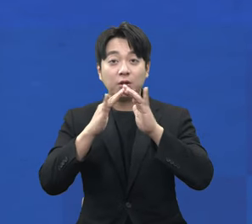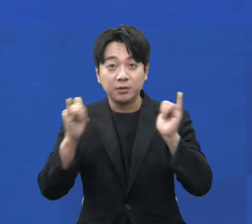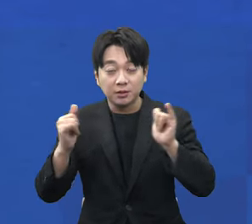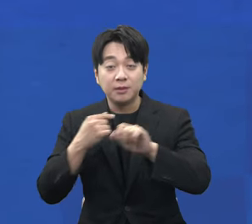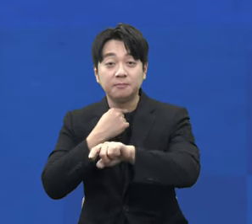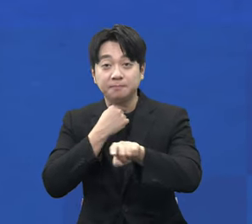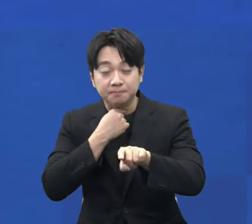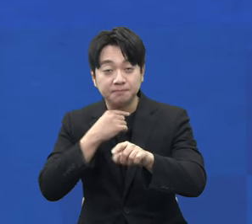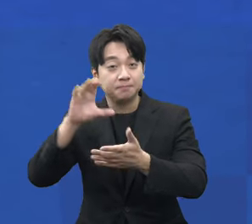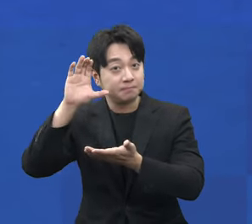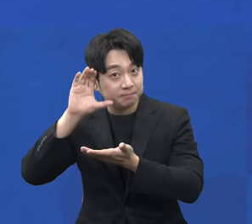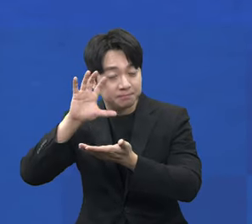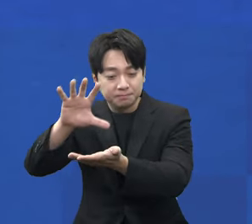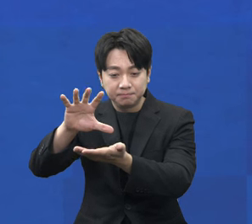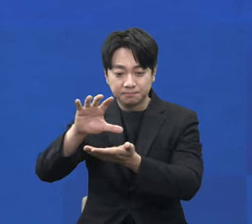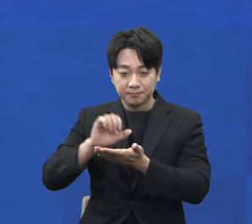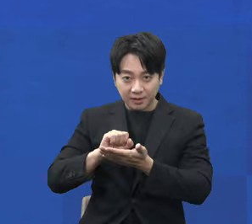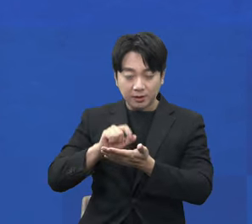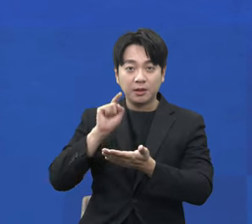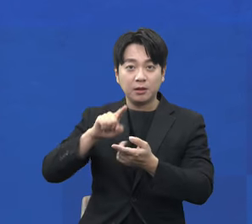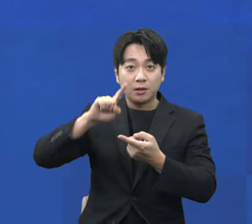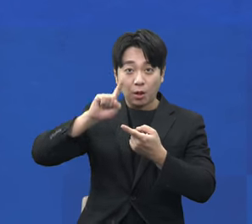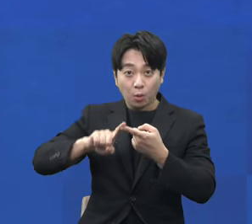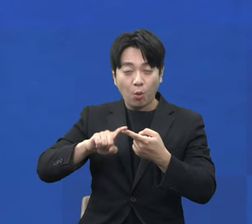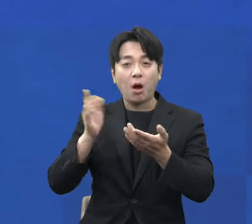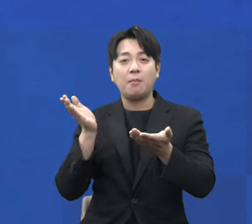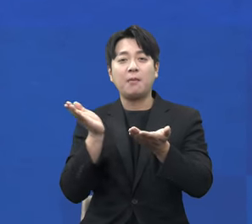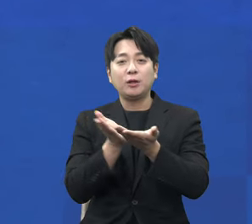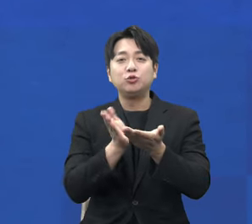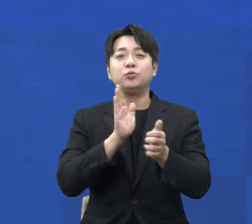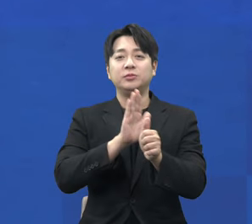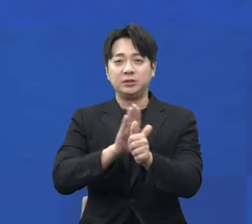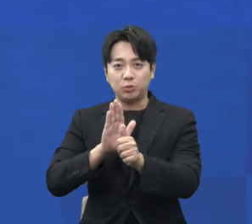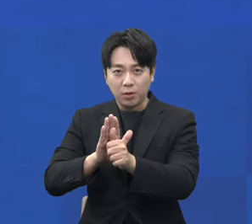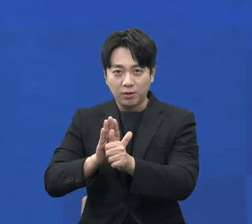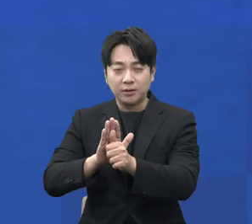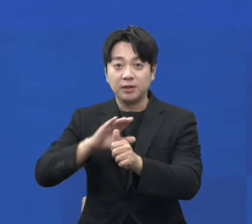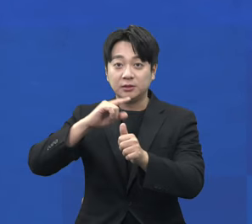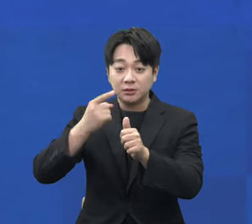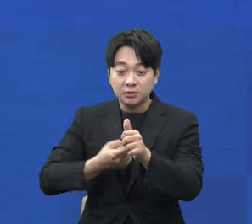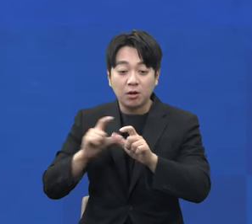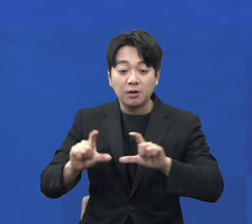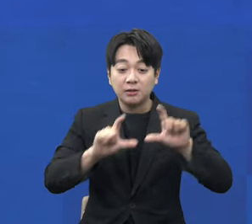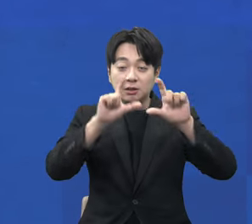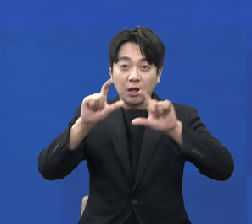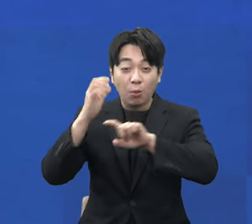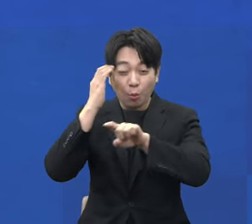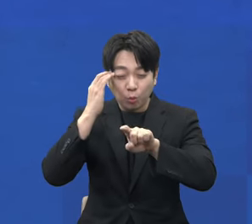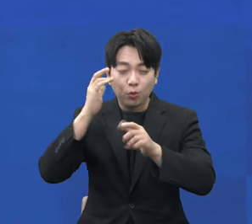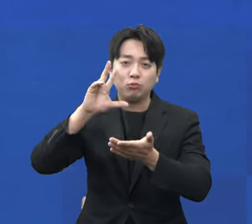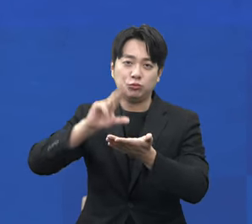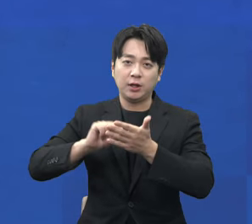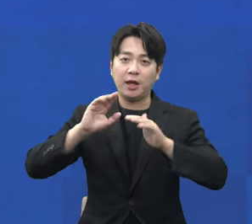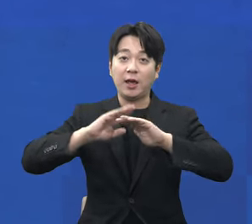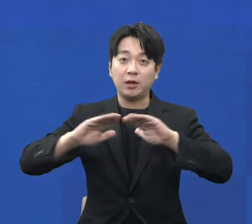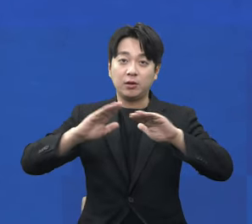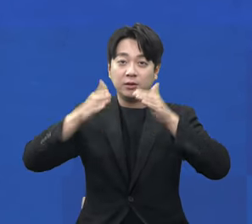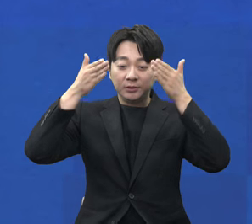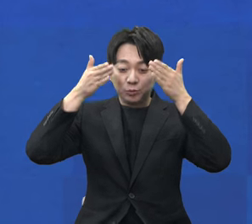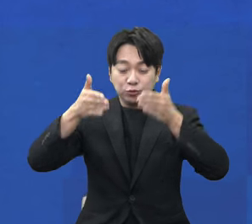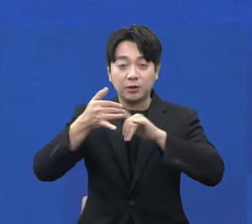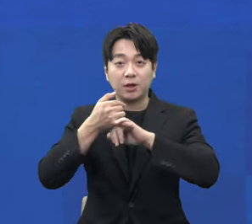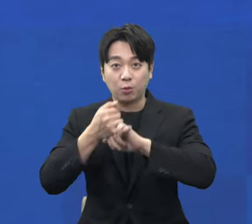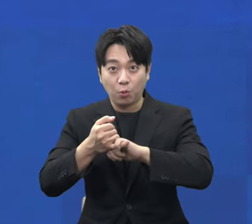목소리를 반영한 맞춤형 지원을 통해 먹고 사는 문제를 해소하고 당내 선출직 의원들과